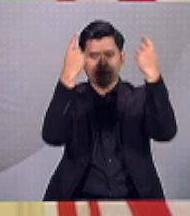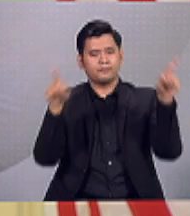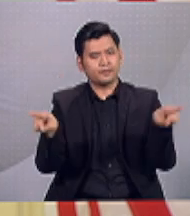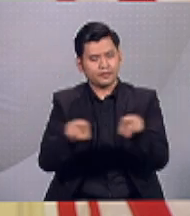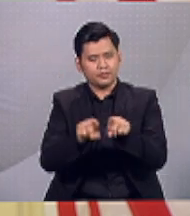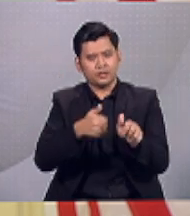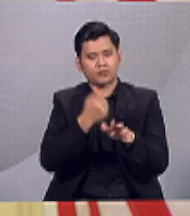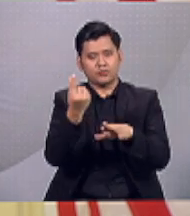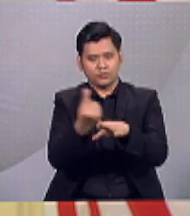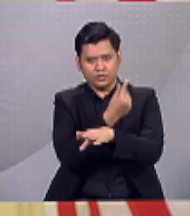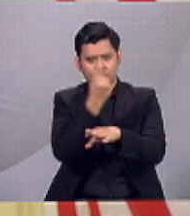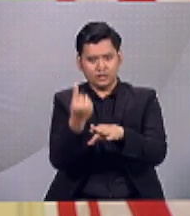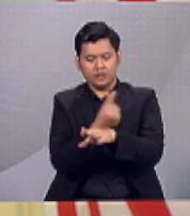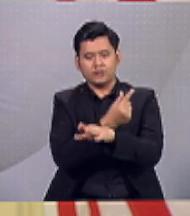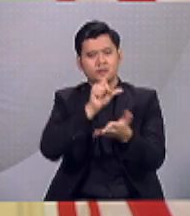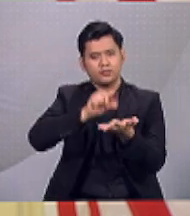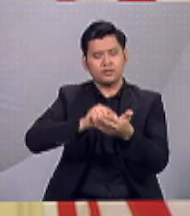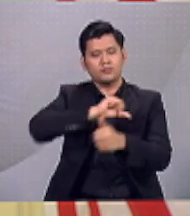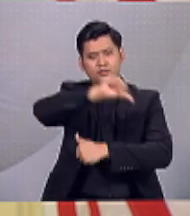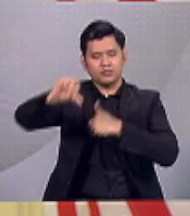ada sambutan seperti biasa.